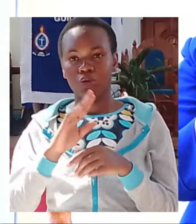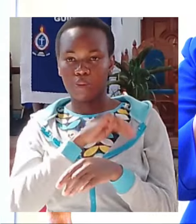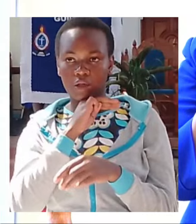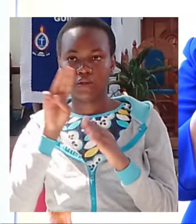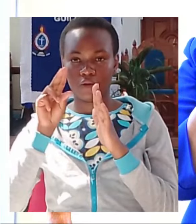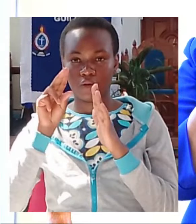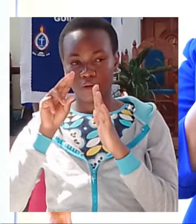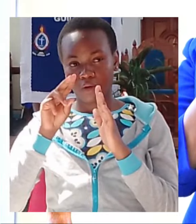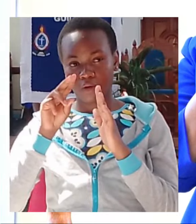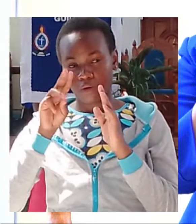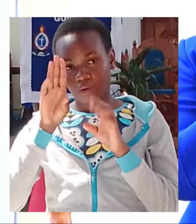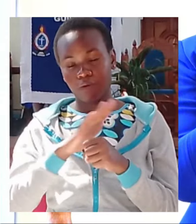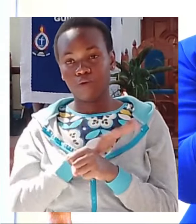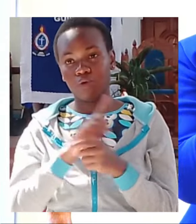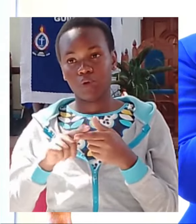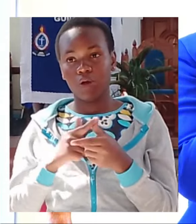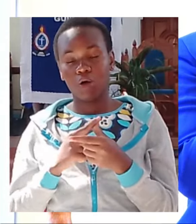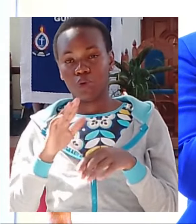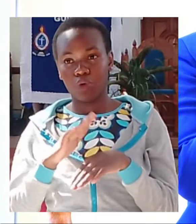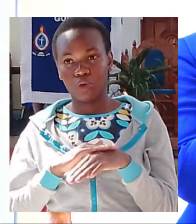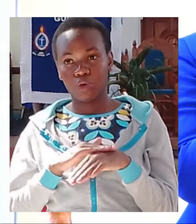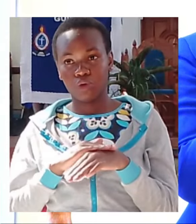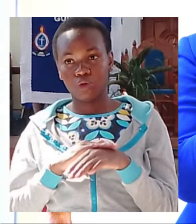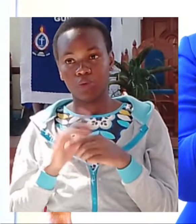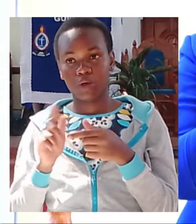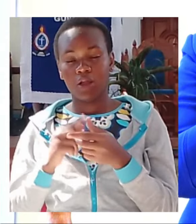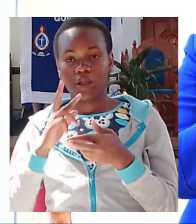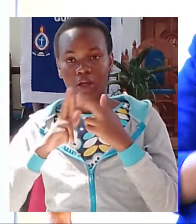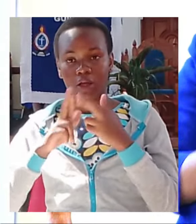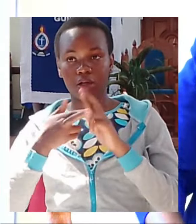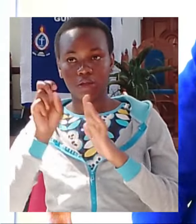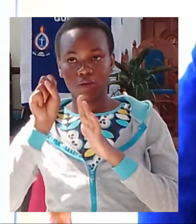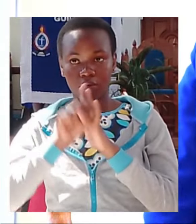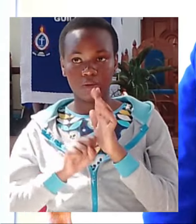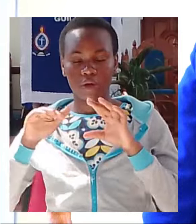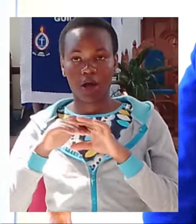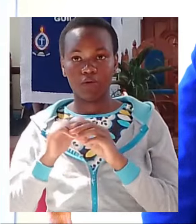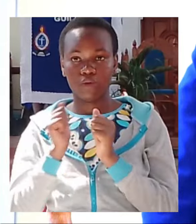that he wants us to reevaluate the relationship we have with him.